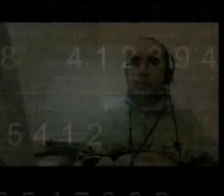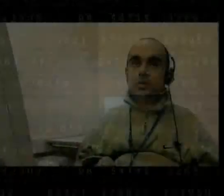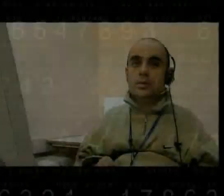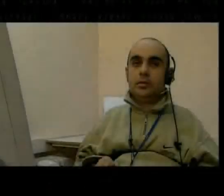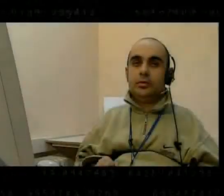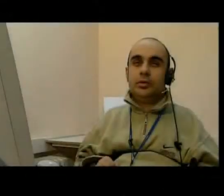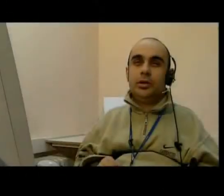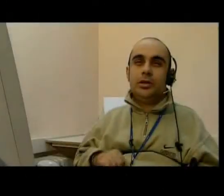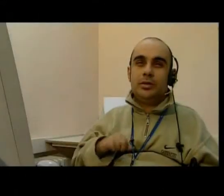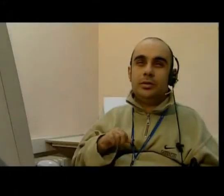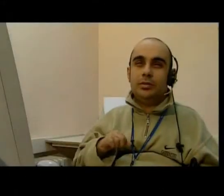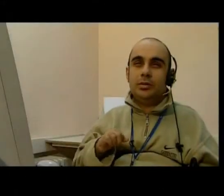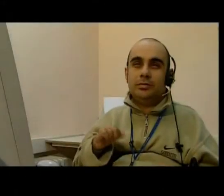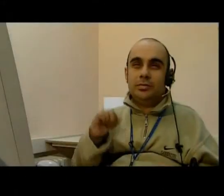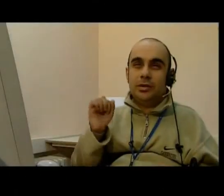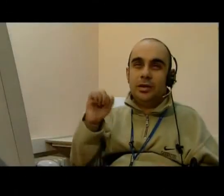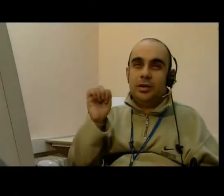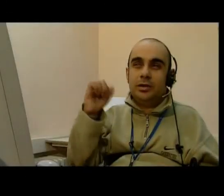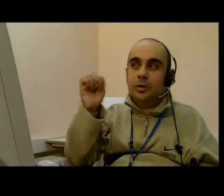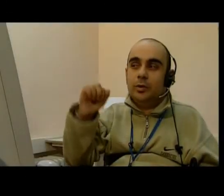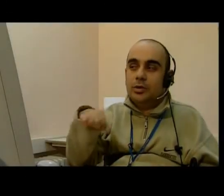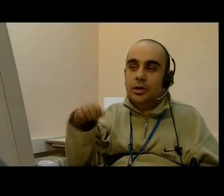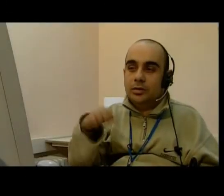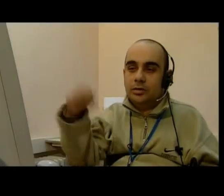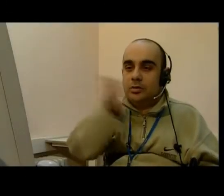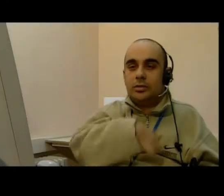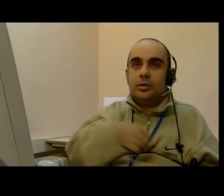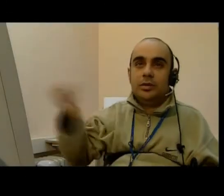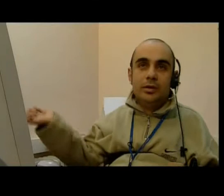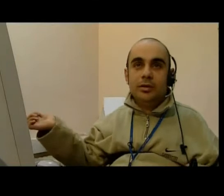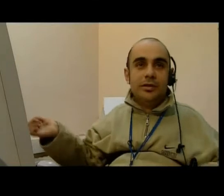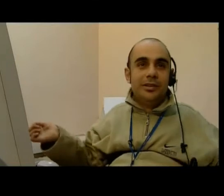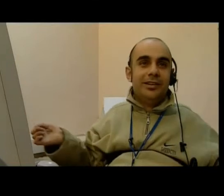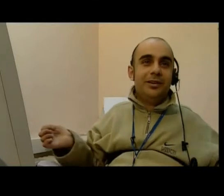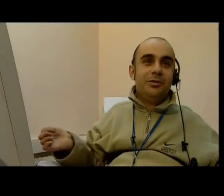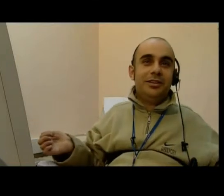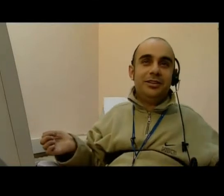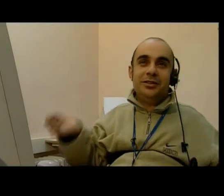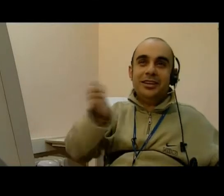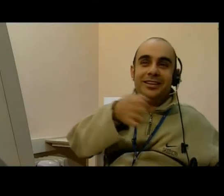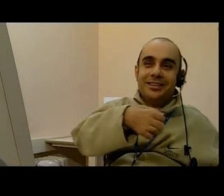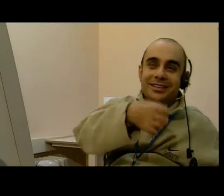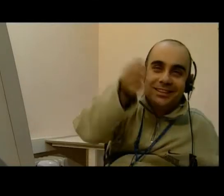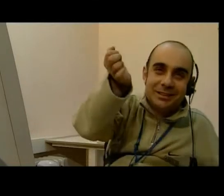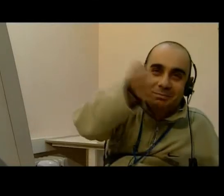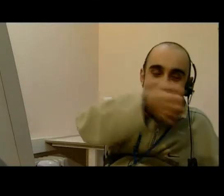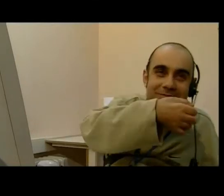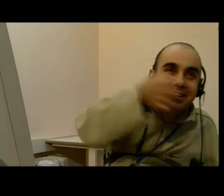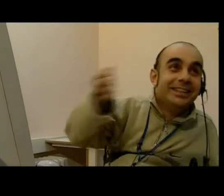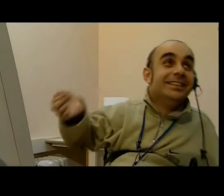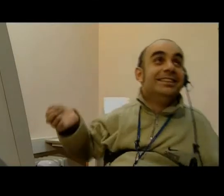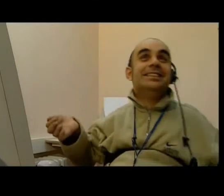سوري نستاو أشعو نموزة واتج نخسب